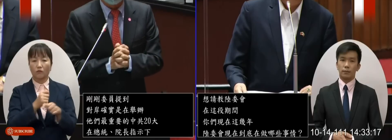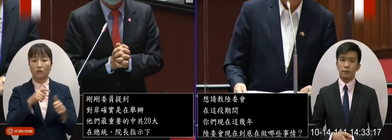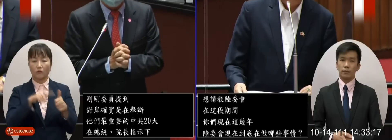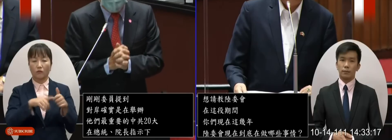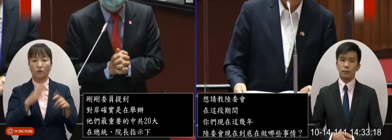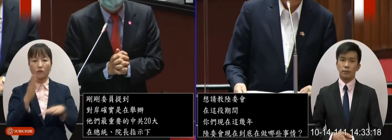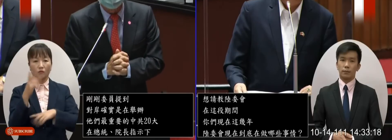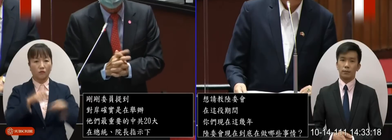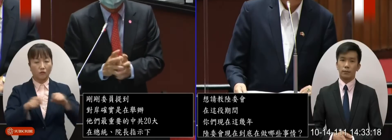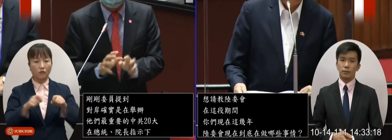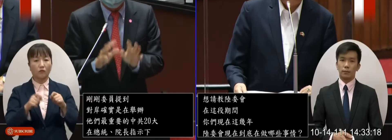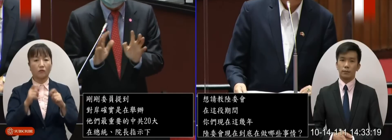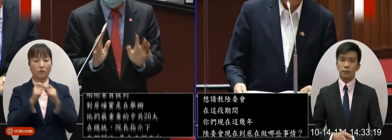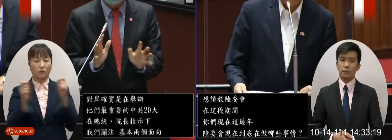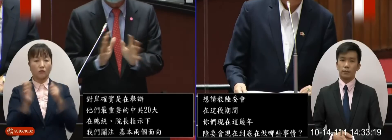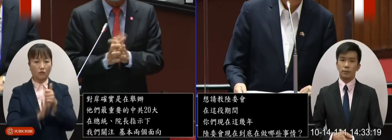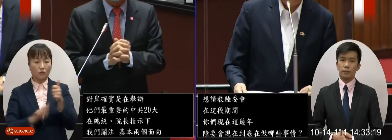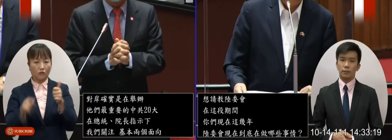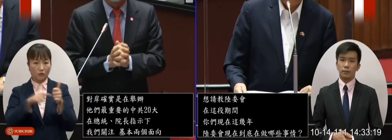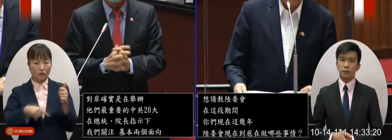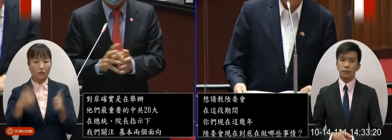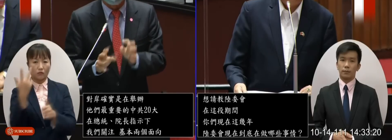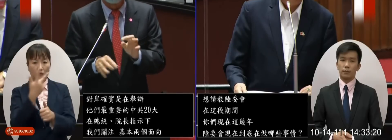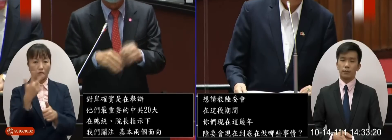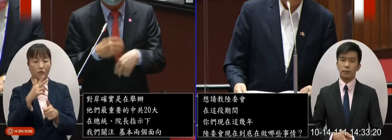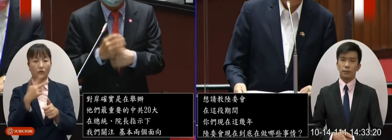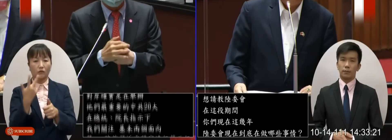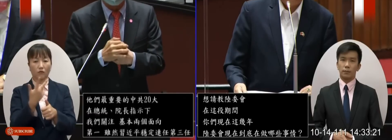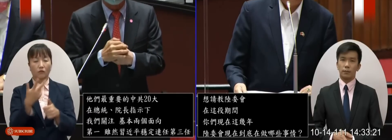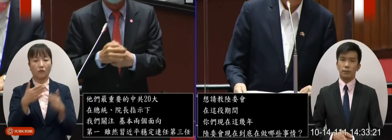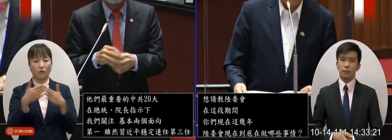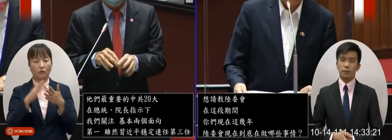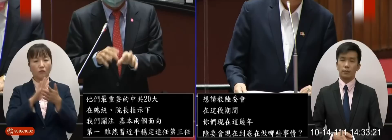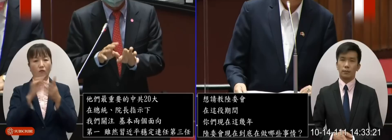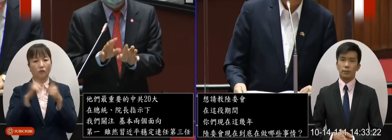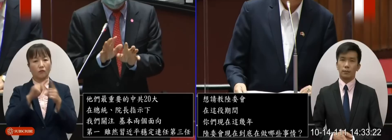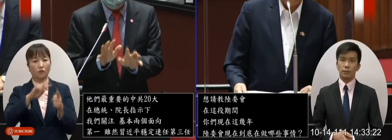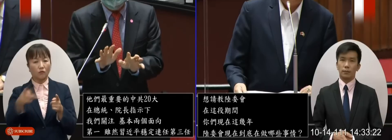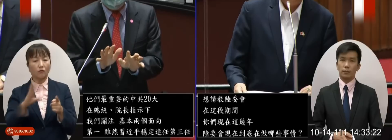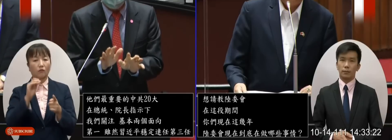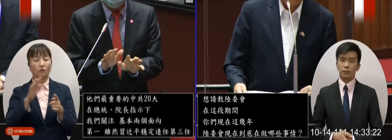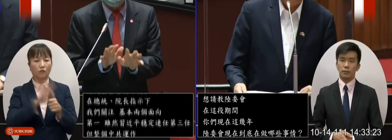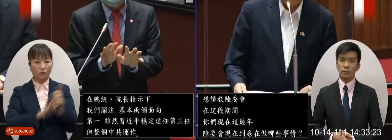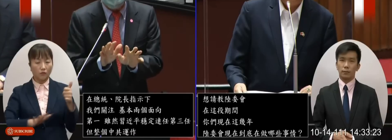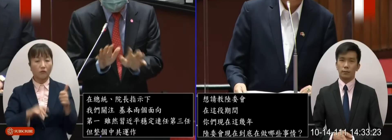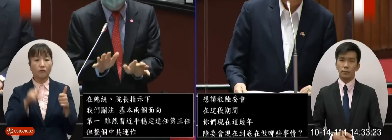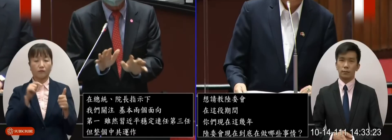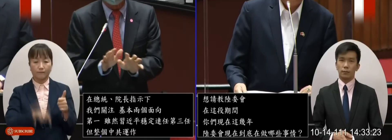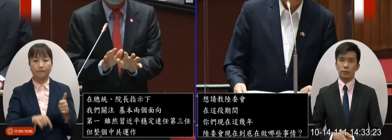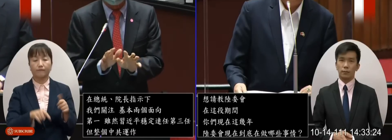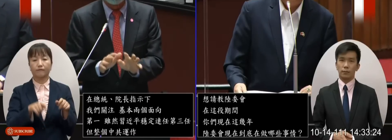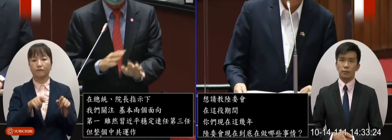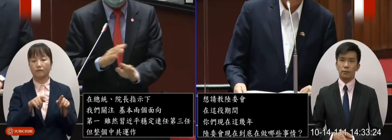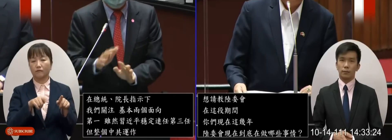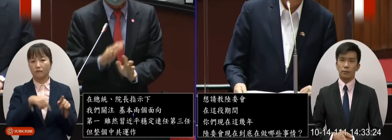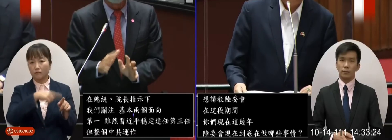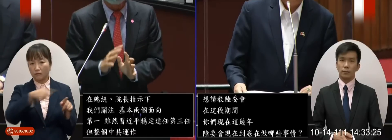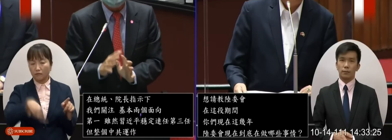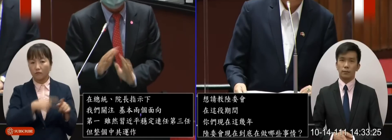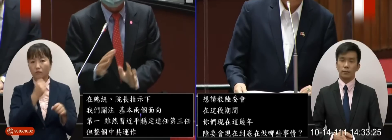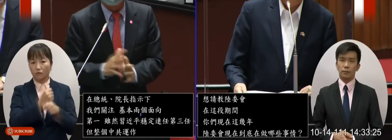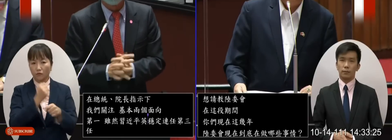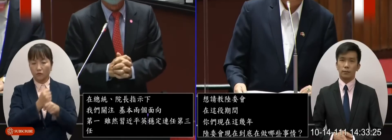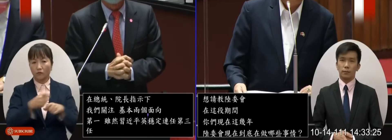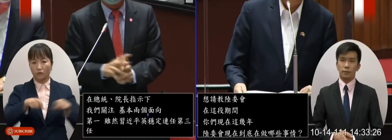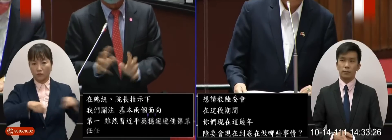他的政治局常委，那这七个常委呢，到底会怎么样的变动，可能会影响到他一般来讲执